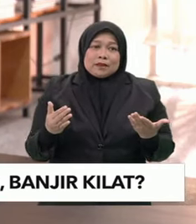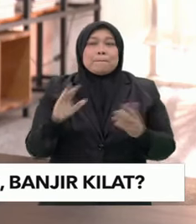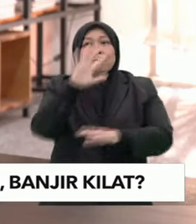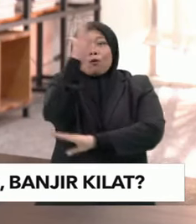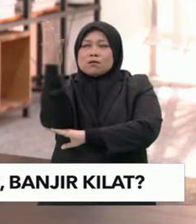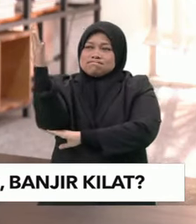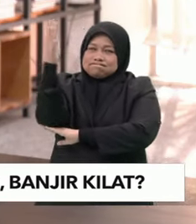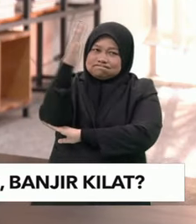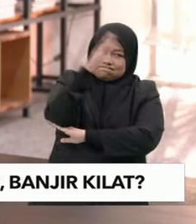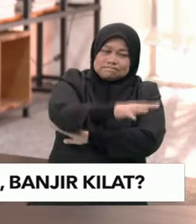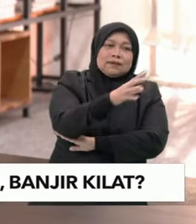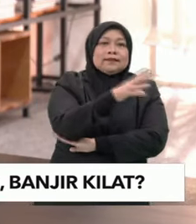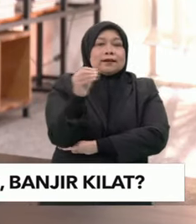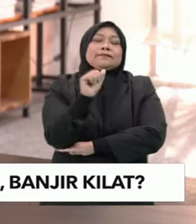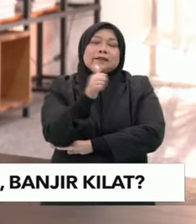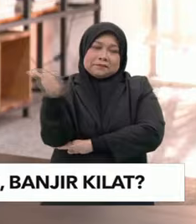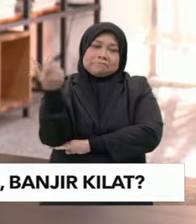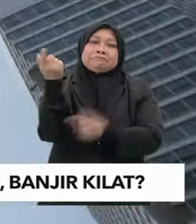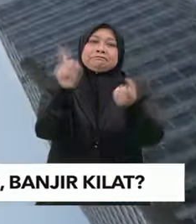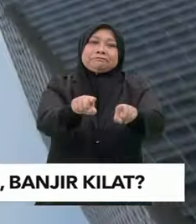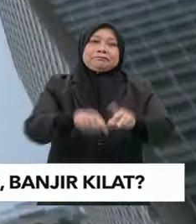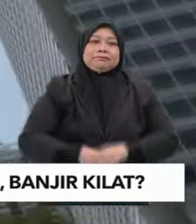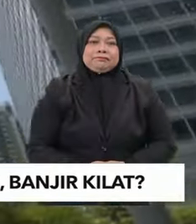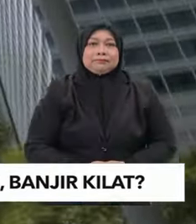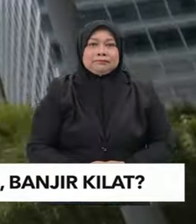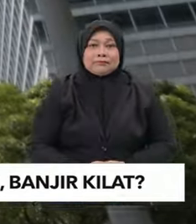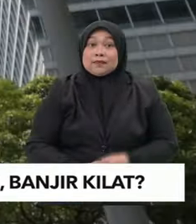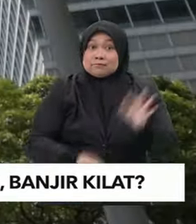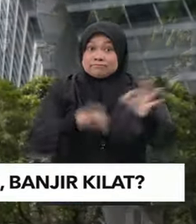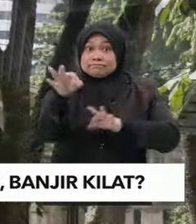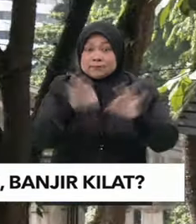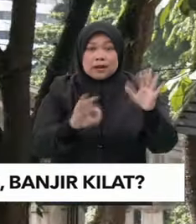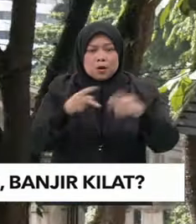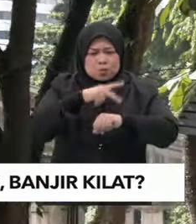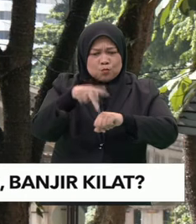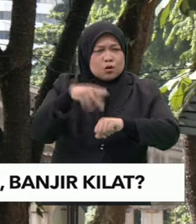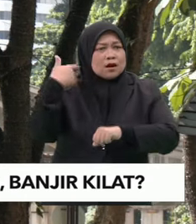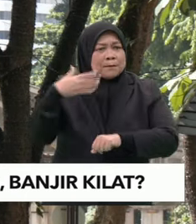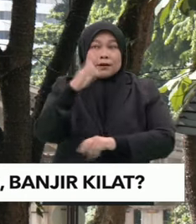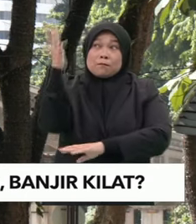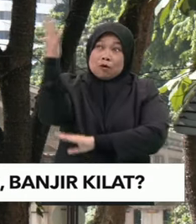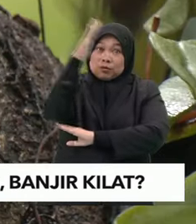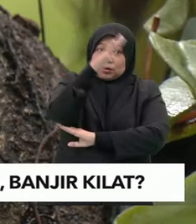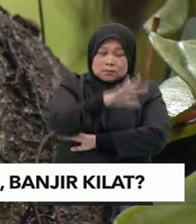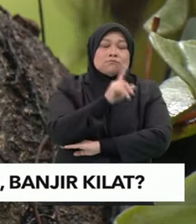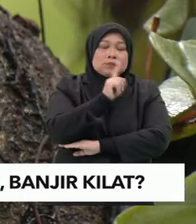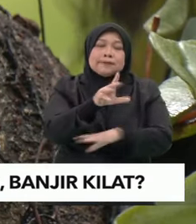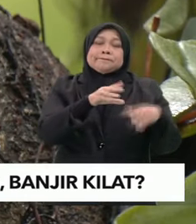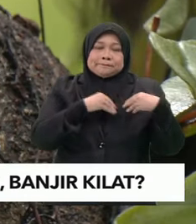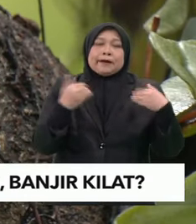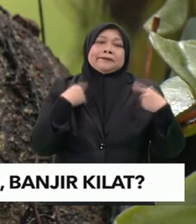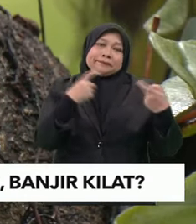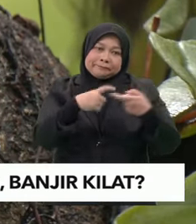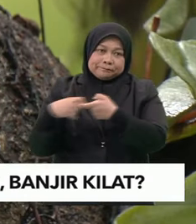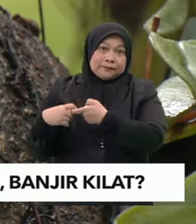pokok tumbang dan sebagainya actually. Mengulas mengenai kaitan Pulau Haba dan pokok tumbang, beliau mengakui ada